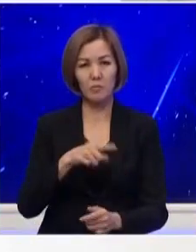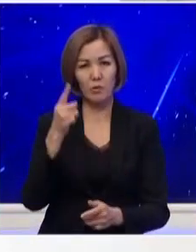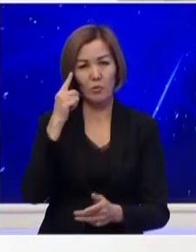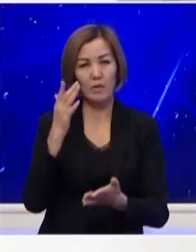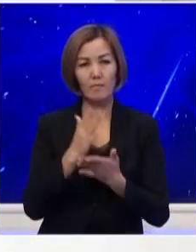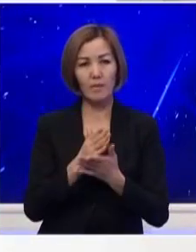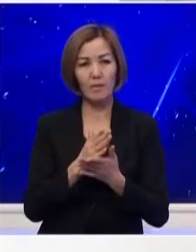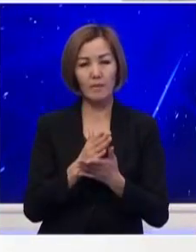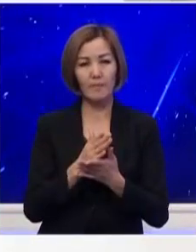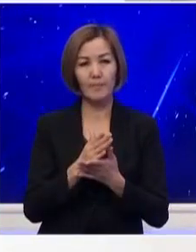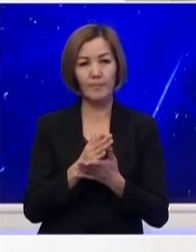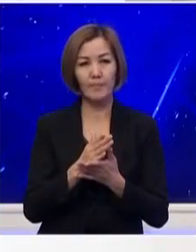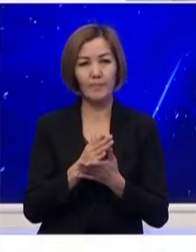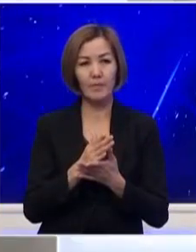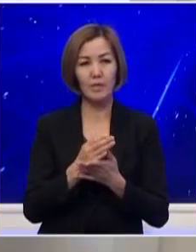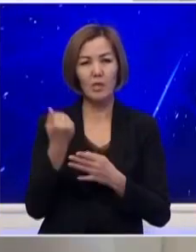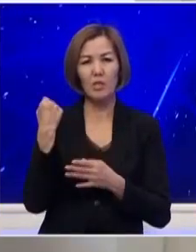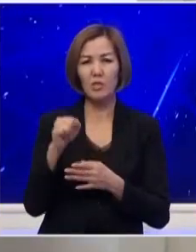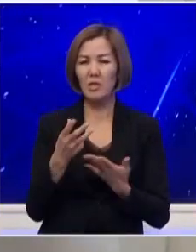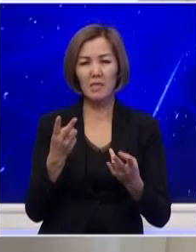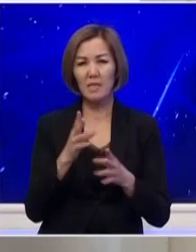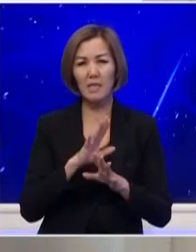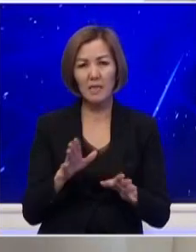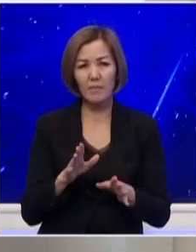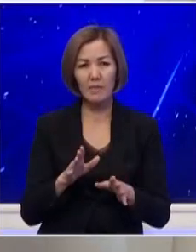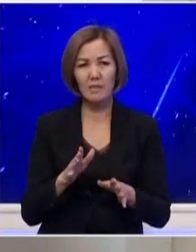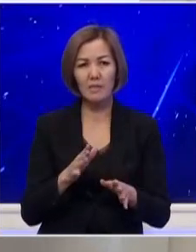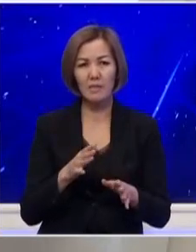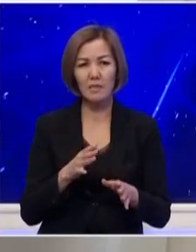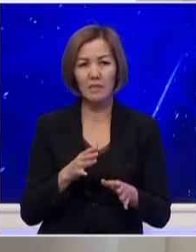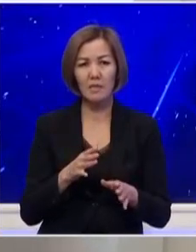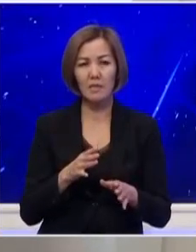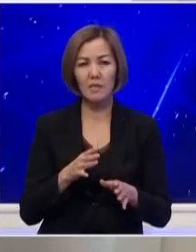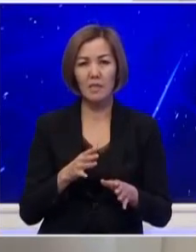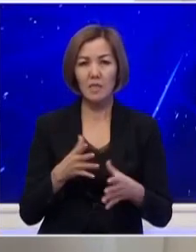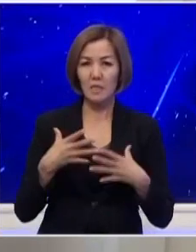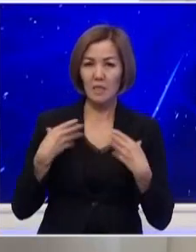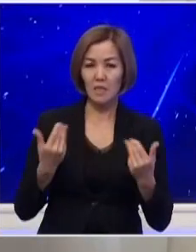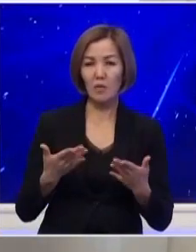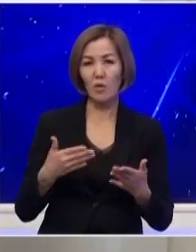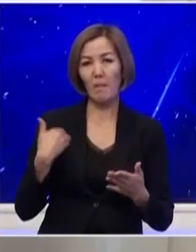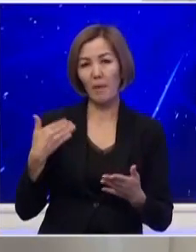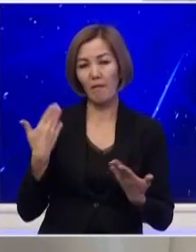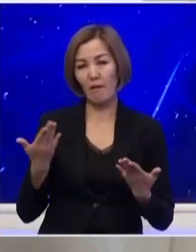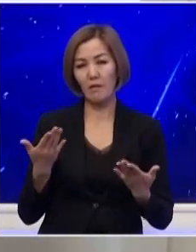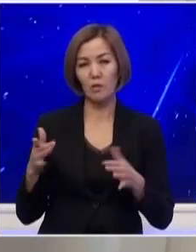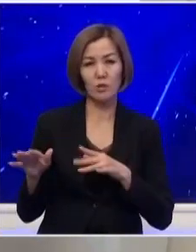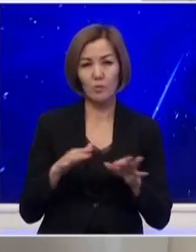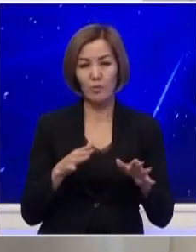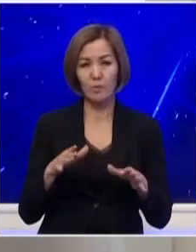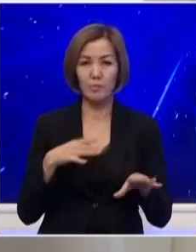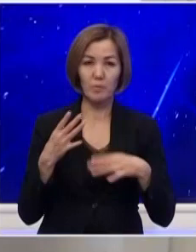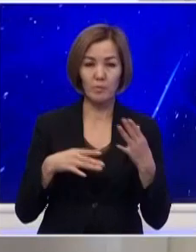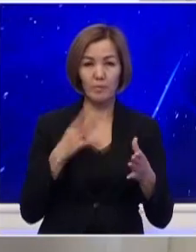бір әгі жүлде алу үшін сол жанталаспаймын, өзім үшін кішкене тер шығарып спорттың бір түрі ғой, бұл да бір керемет